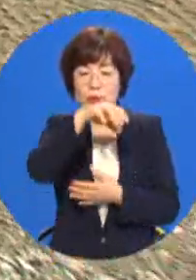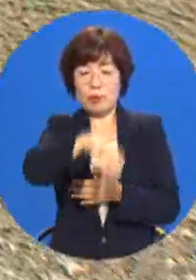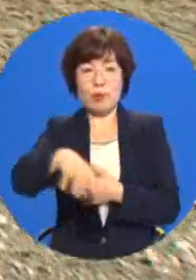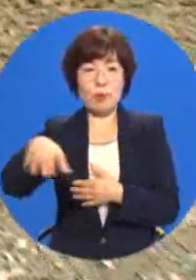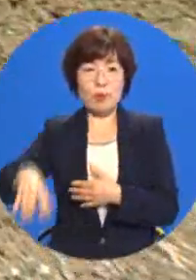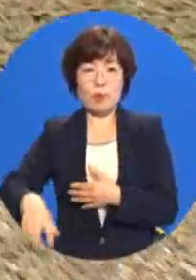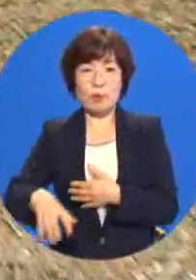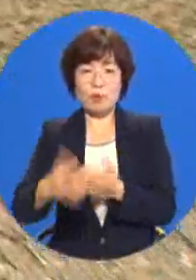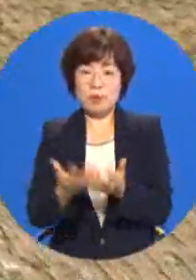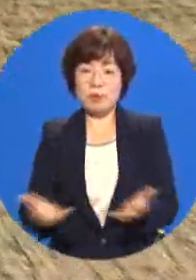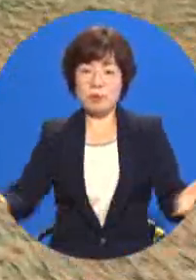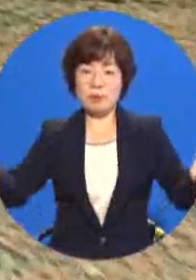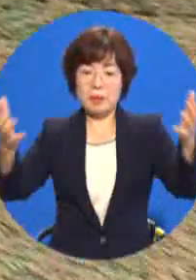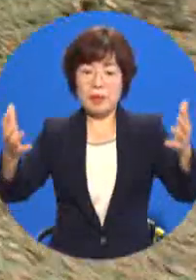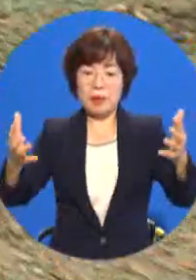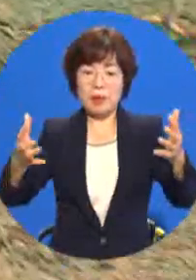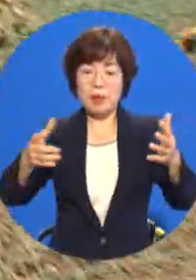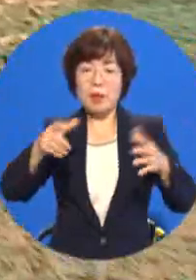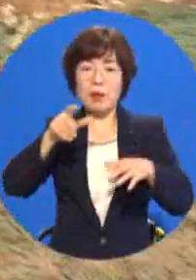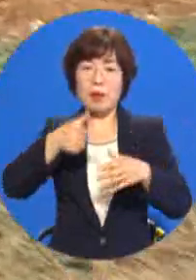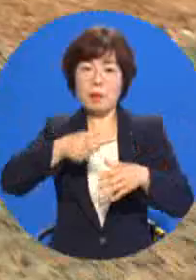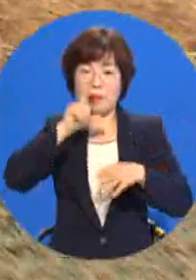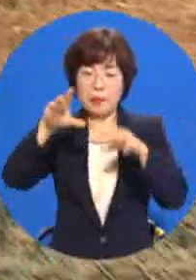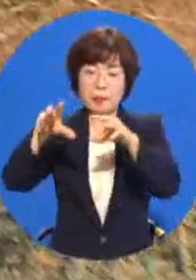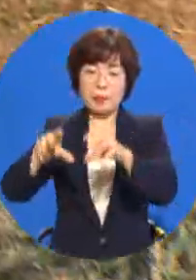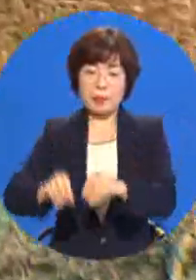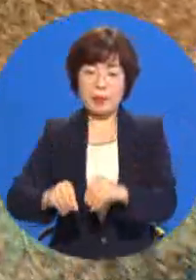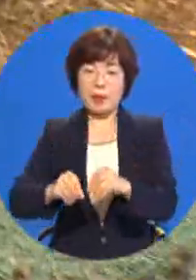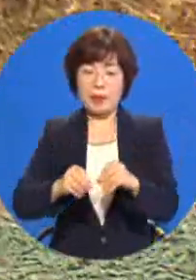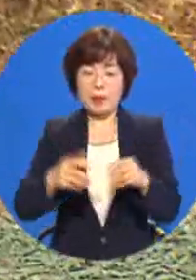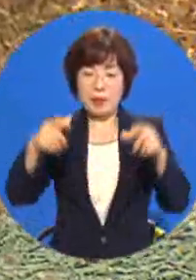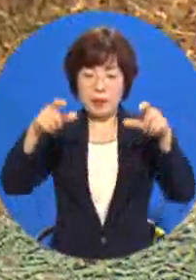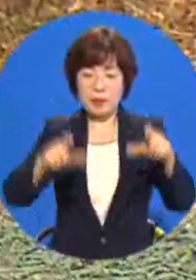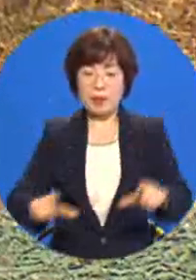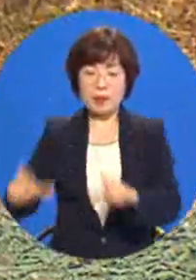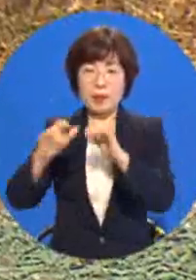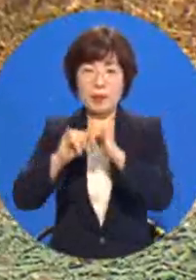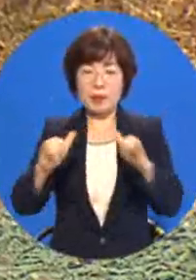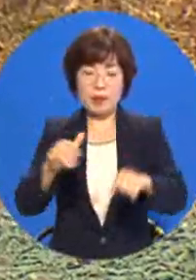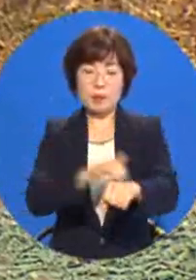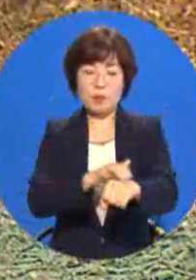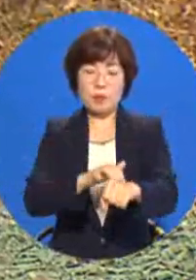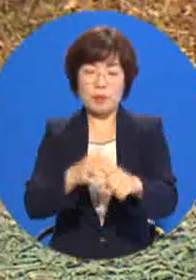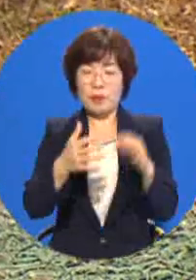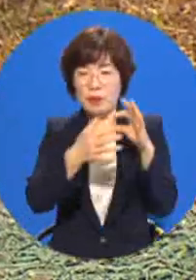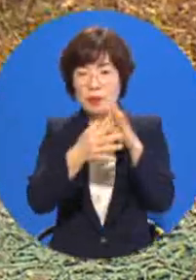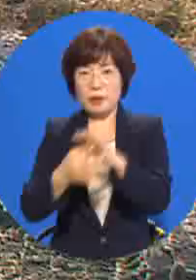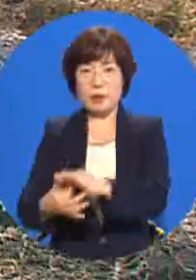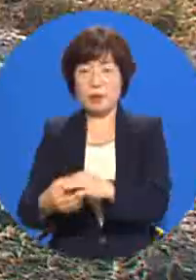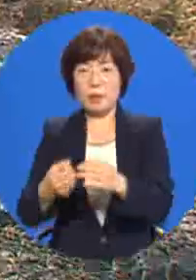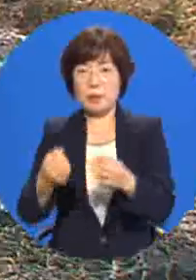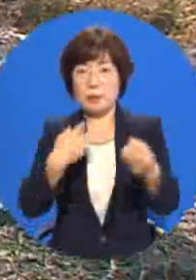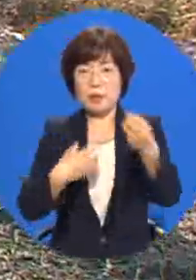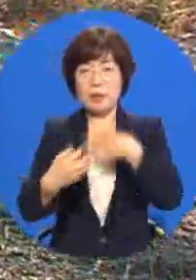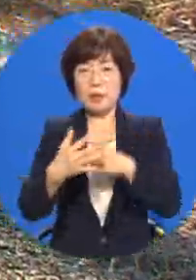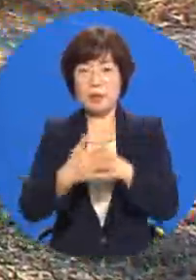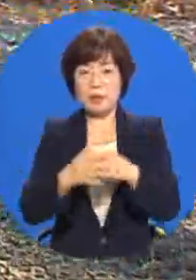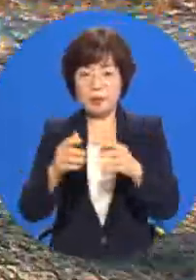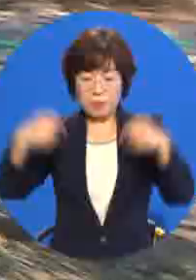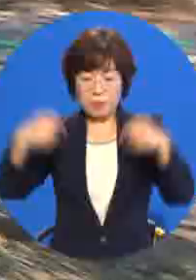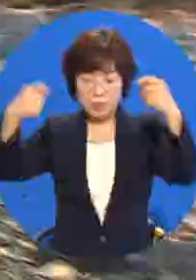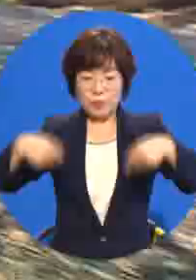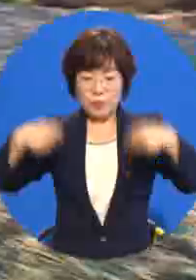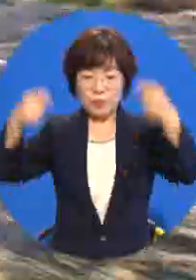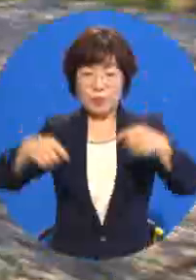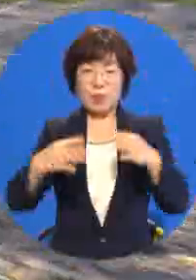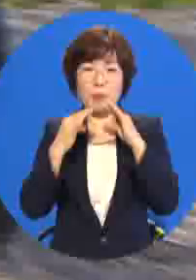곳곳에서는 정치망 그물 건조 작업이 이루어지면서 인근 주민들은 불편함을 호소하고 있습니다. 그물을 털 때